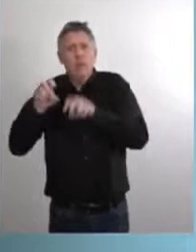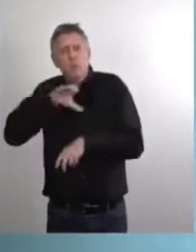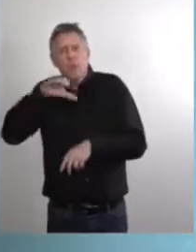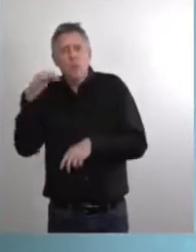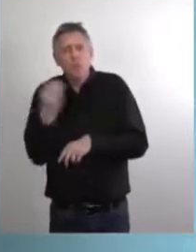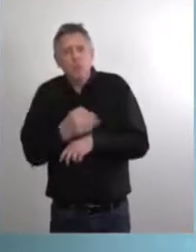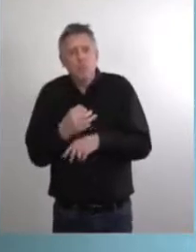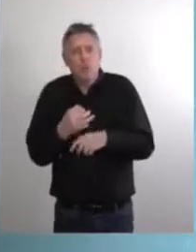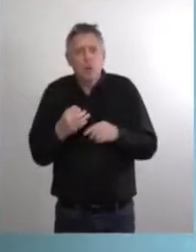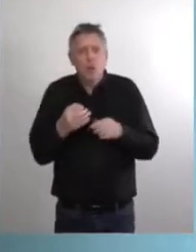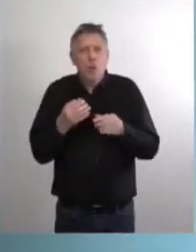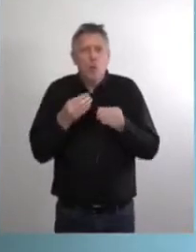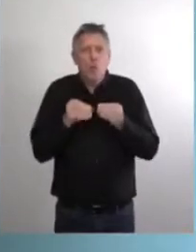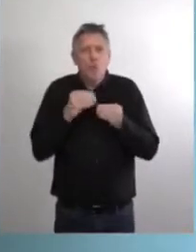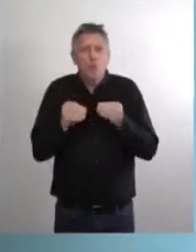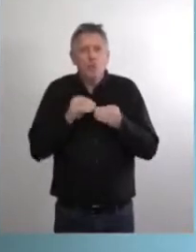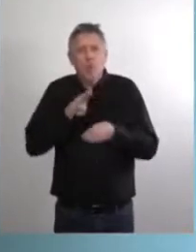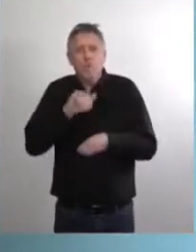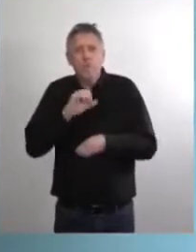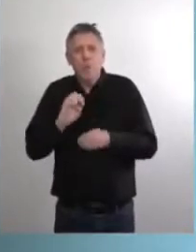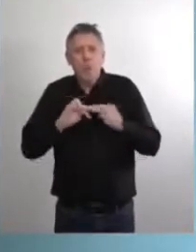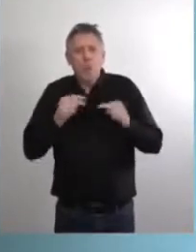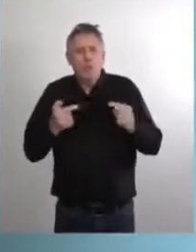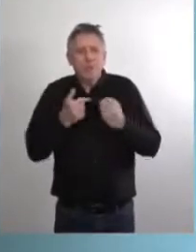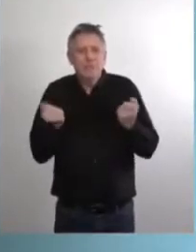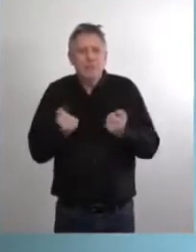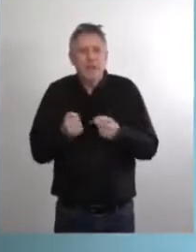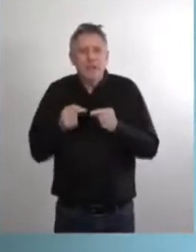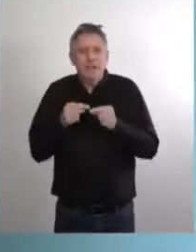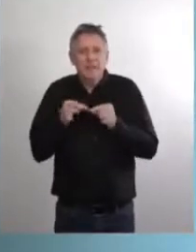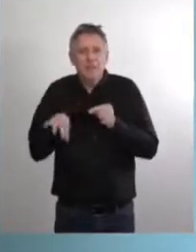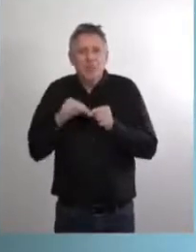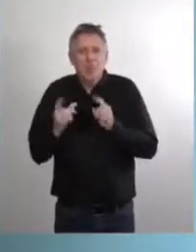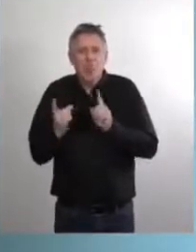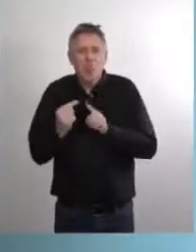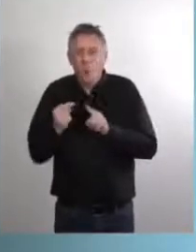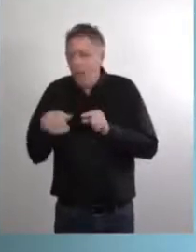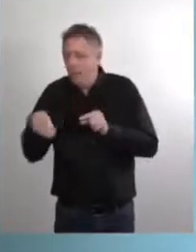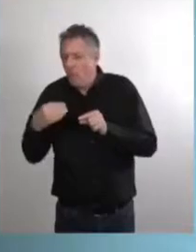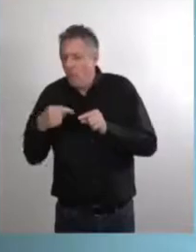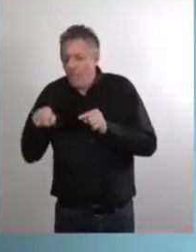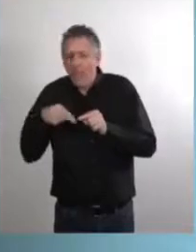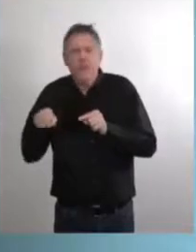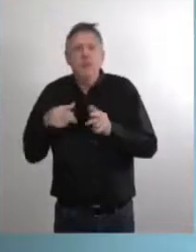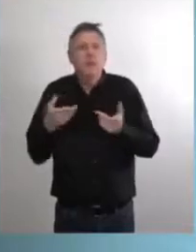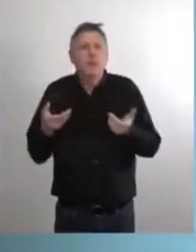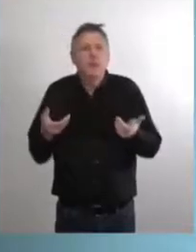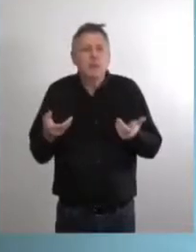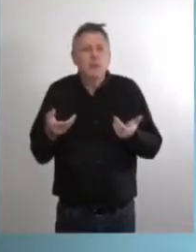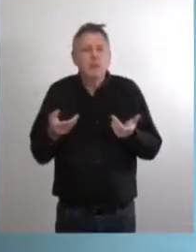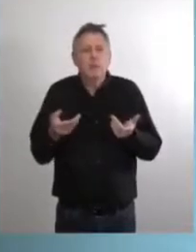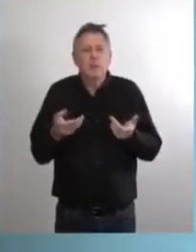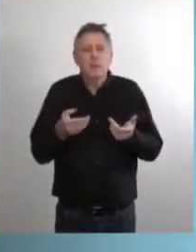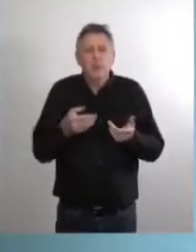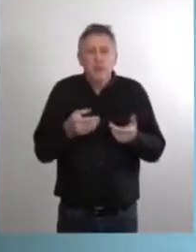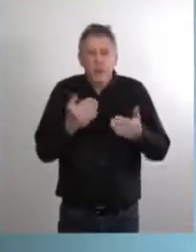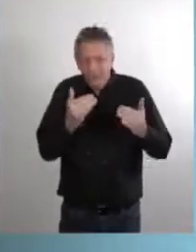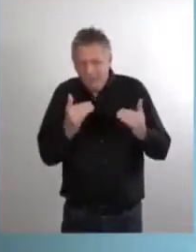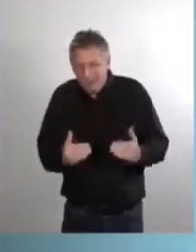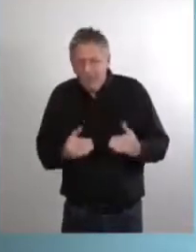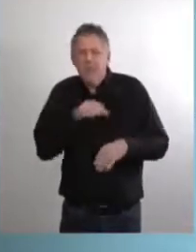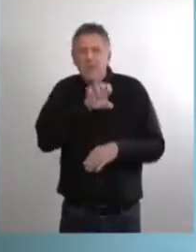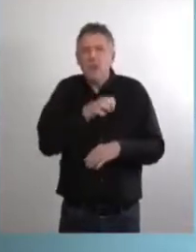sur les ressources humaines, et que, en tête de chapitre sur votre plaquette commerciale, vous mettez qu'il y aura des recrutements à